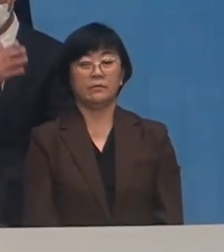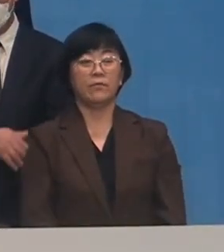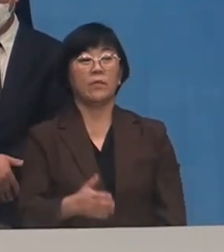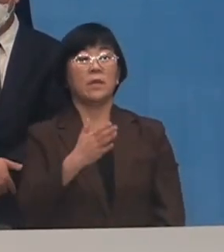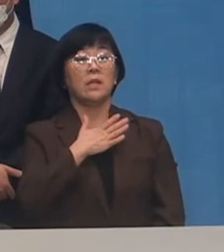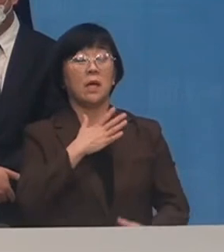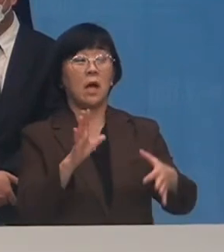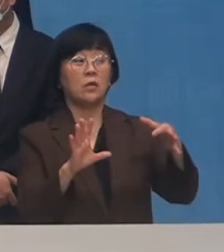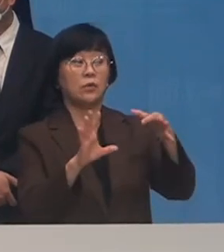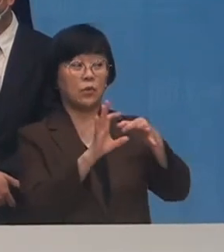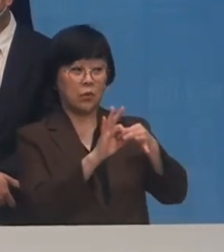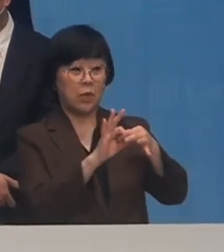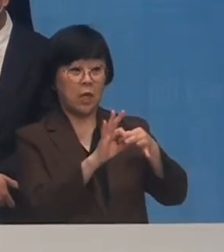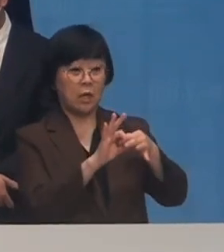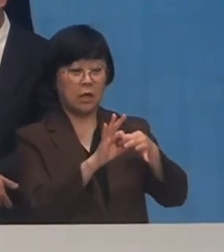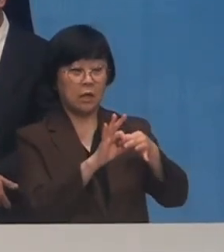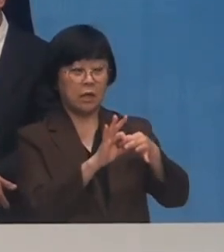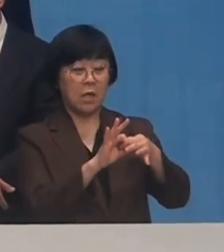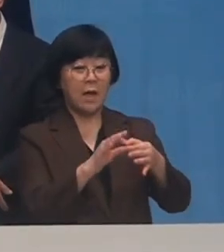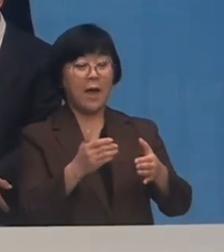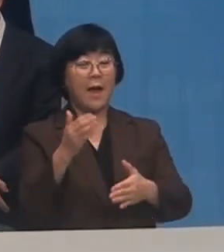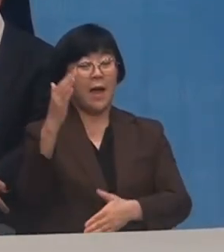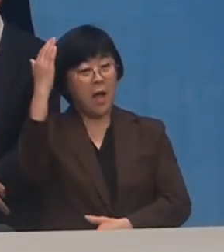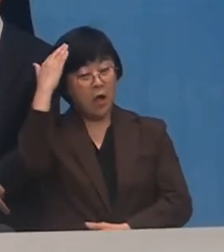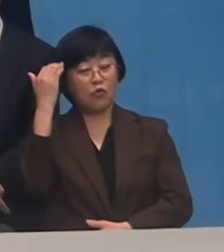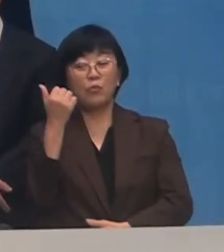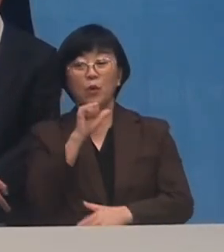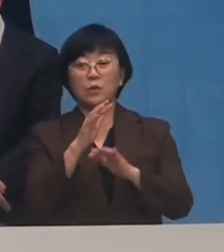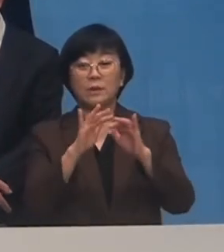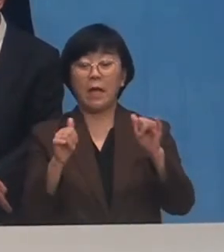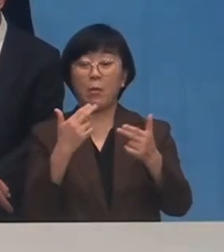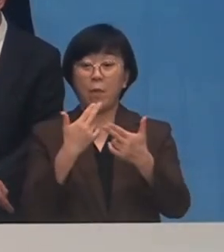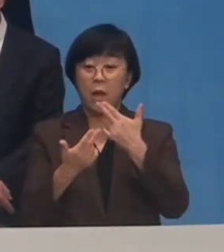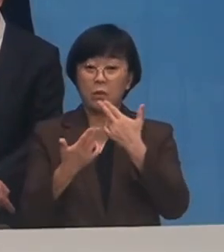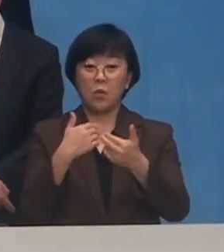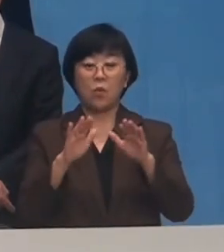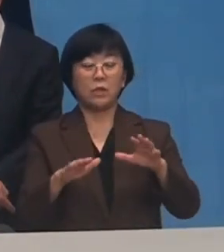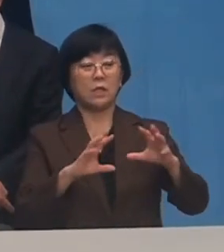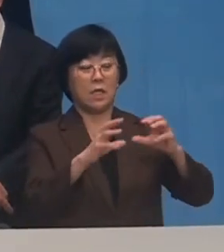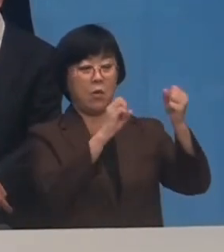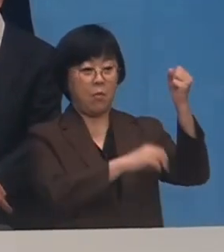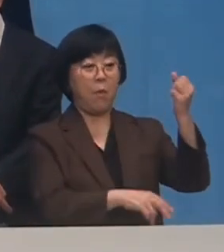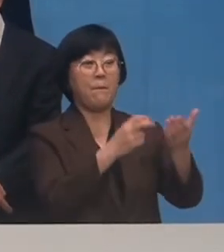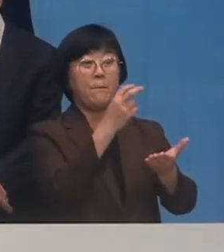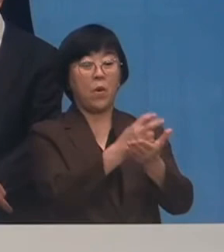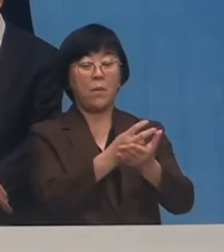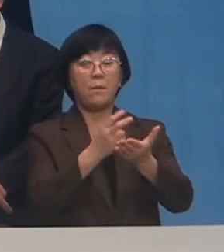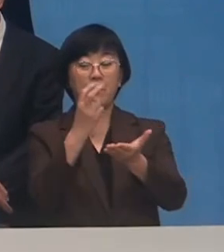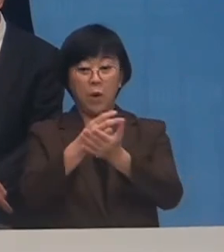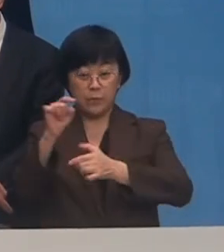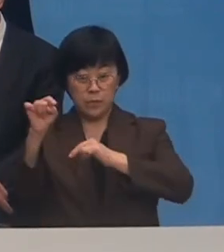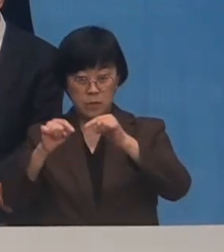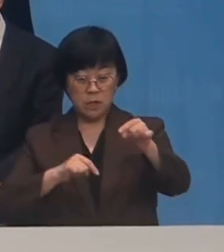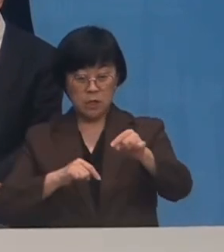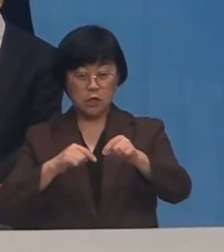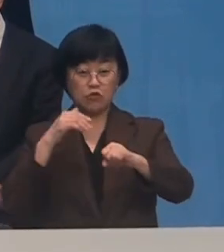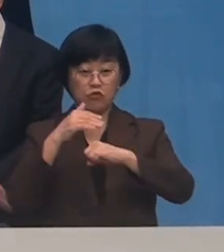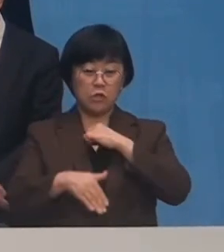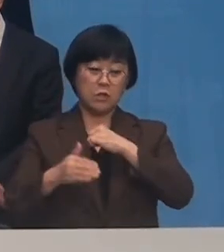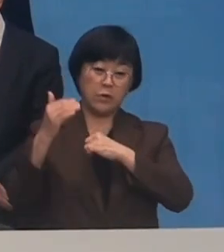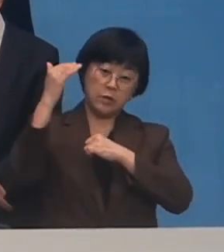제가 소속된 우리 한변은 오늘 헌법과 법치주의를